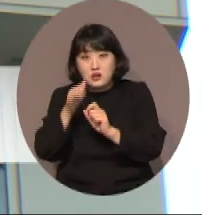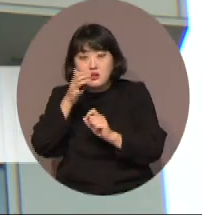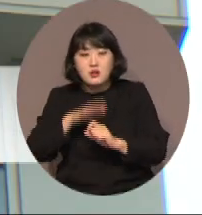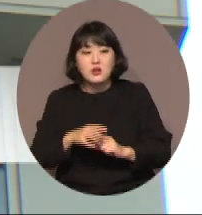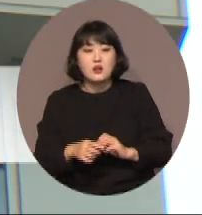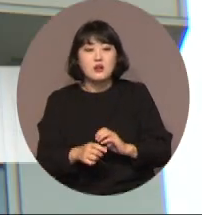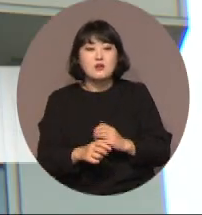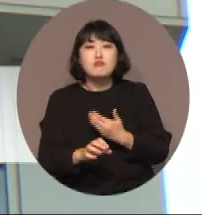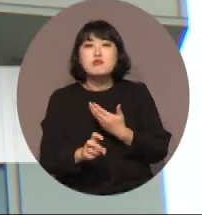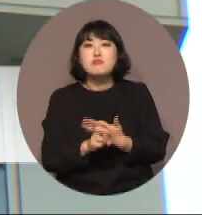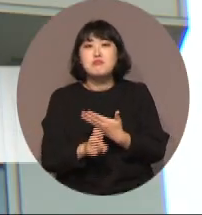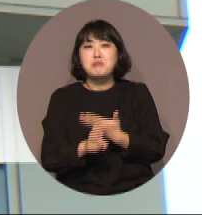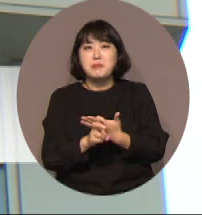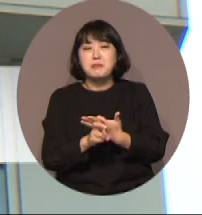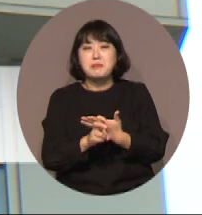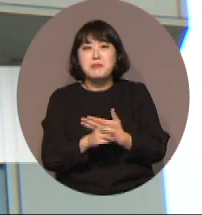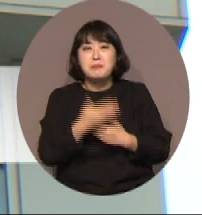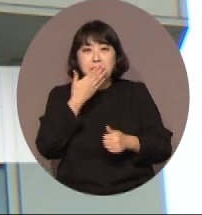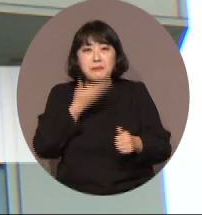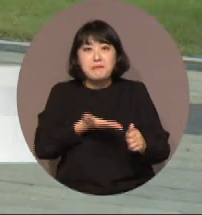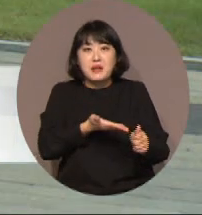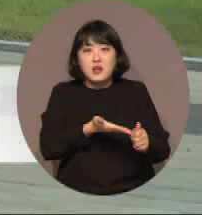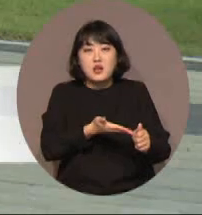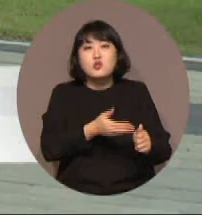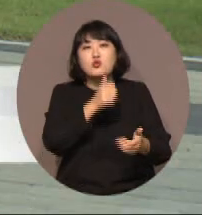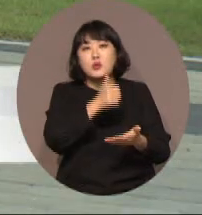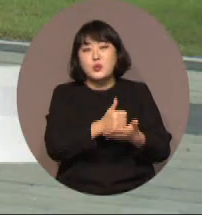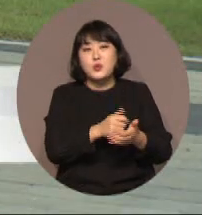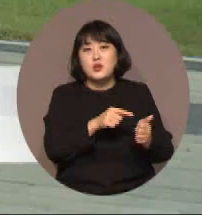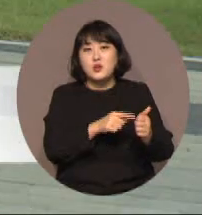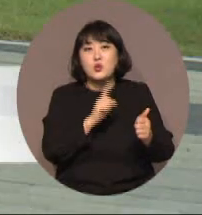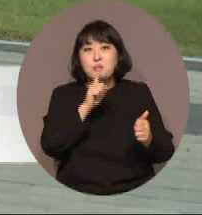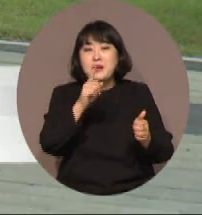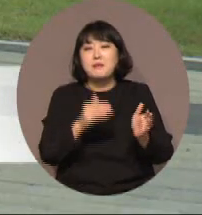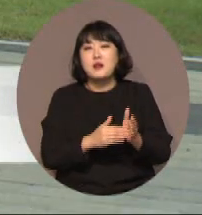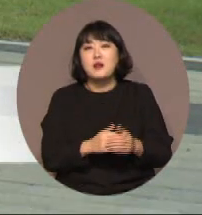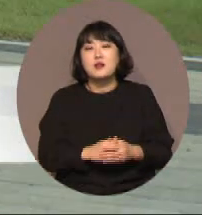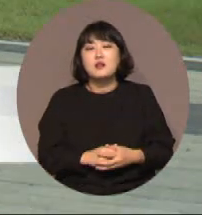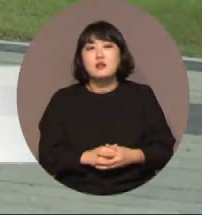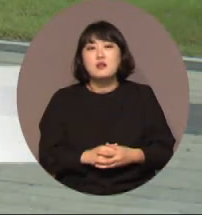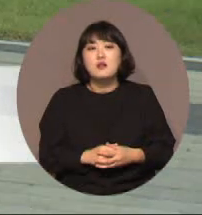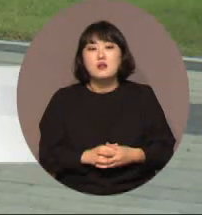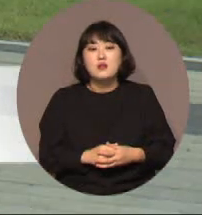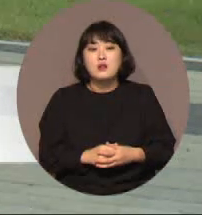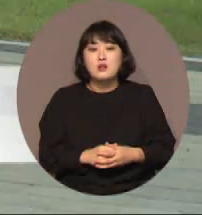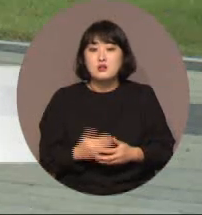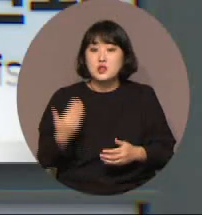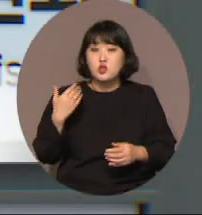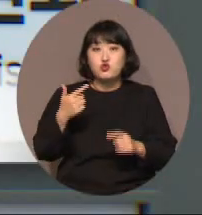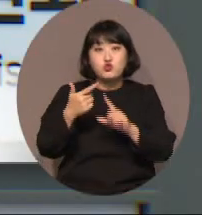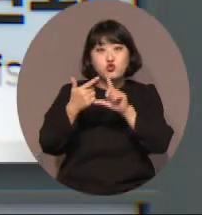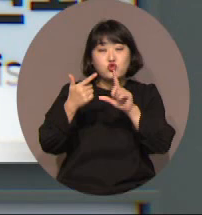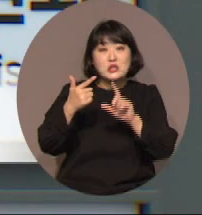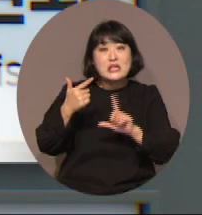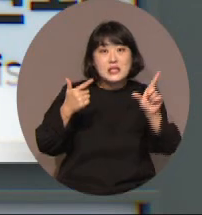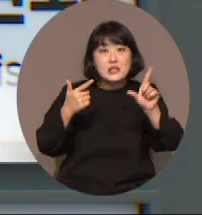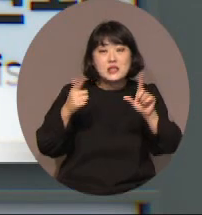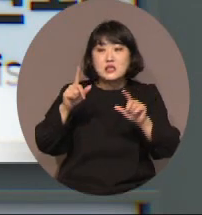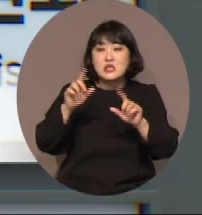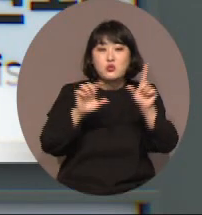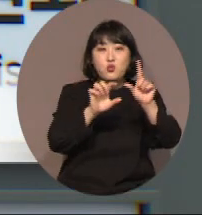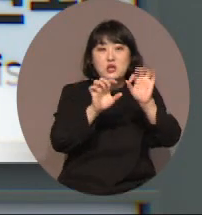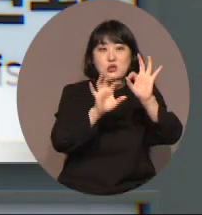모농협 입후보 예정자를 경찰에 고발했습니다이 후보 예정자는 지난달 6일부터 3주 동안